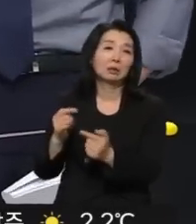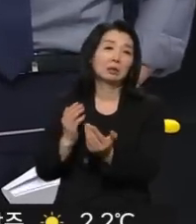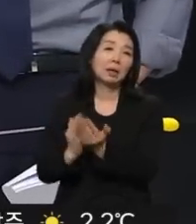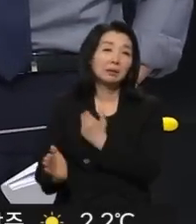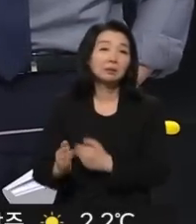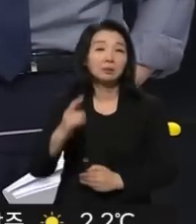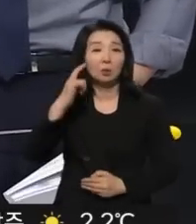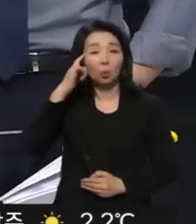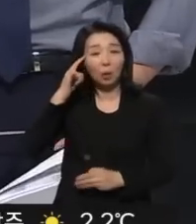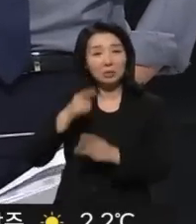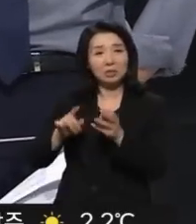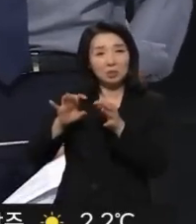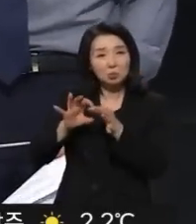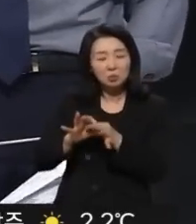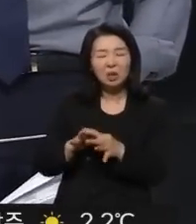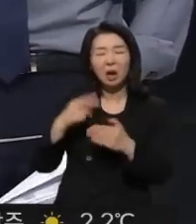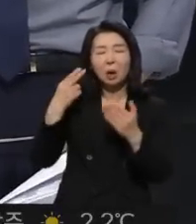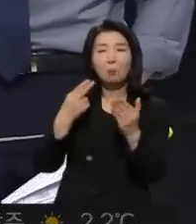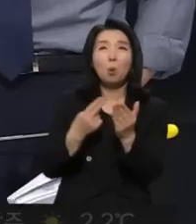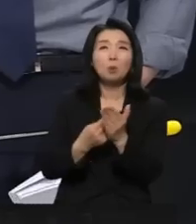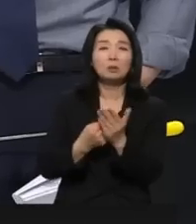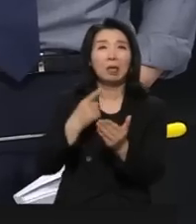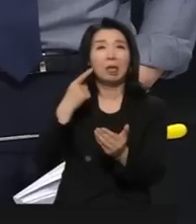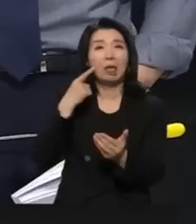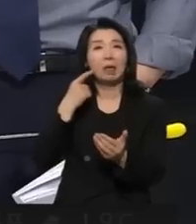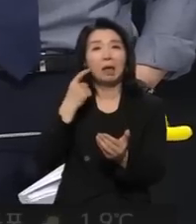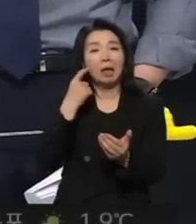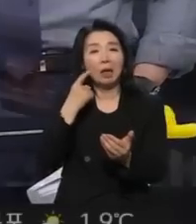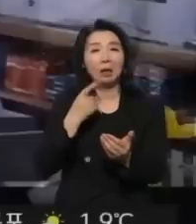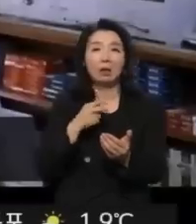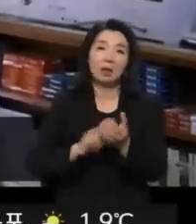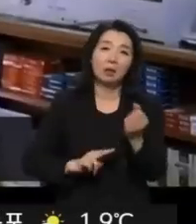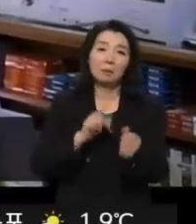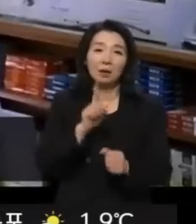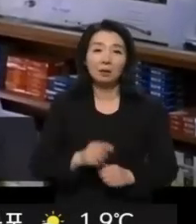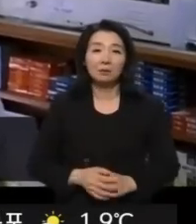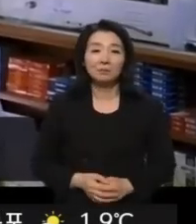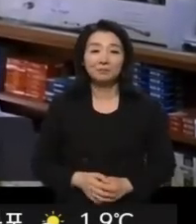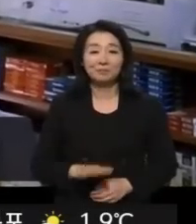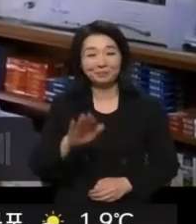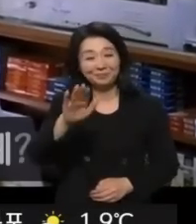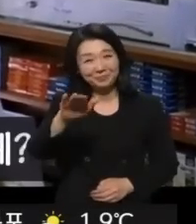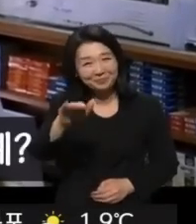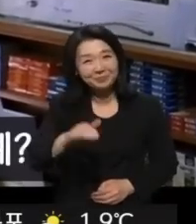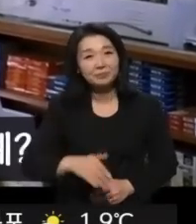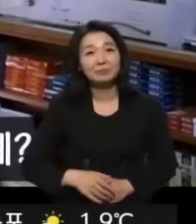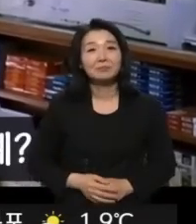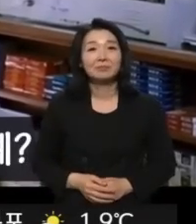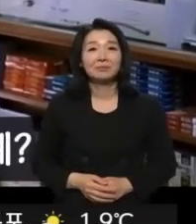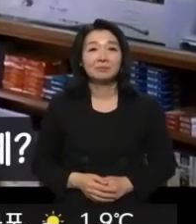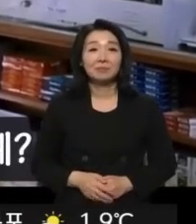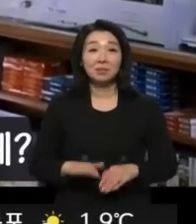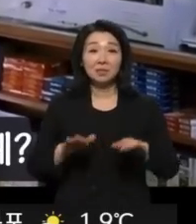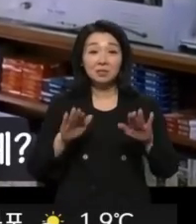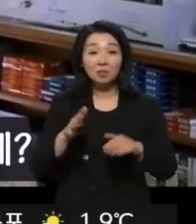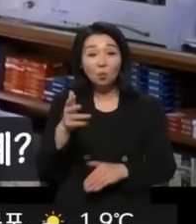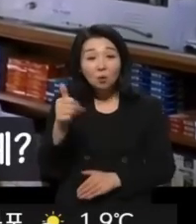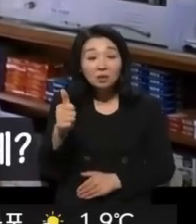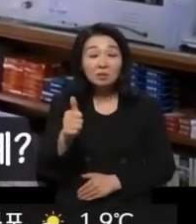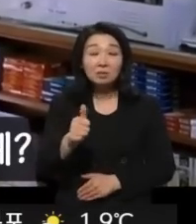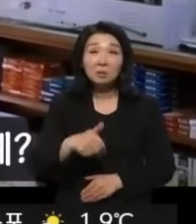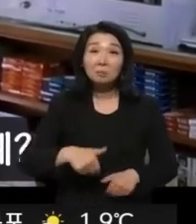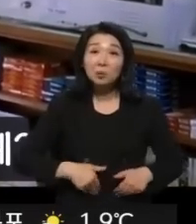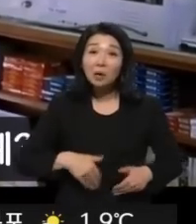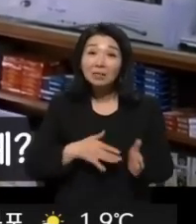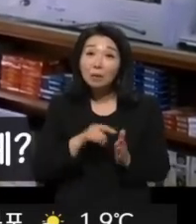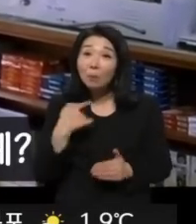그대로 친윤계가 약을 팔고 있다고 본 것 같은데요. 원장님. 지금 원장님에게 진짜 필요한